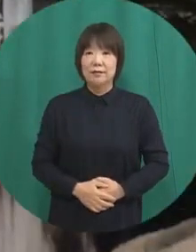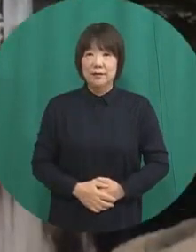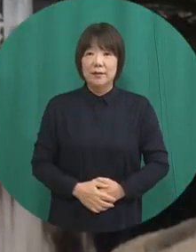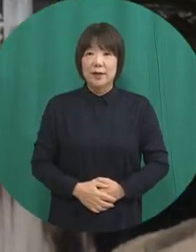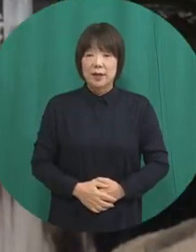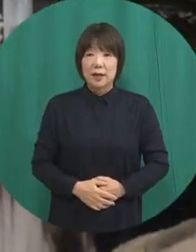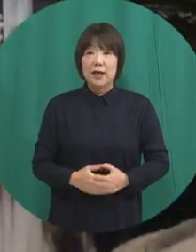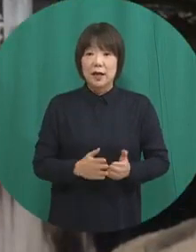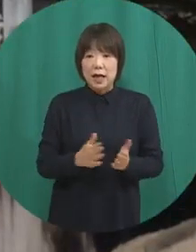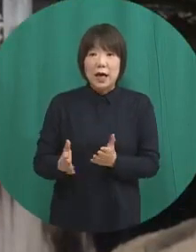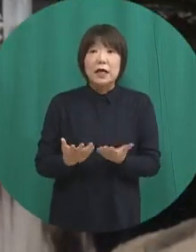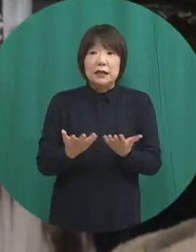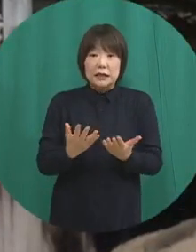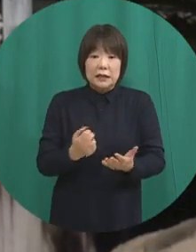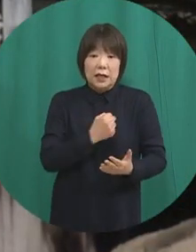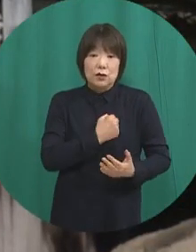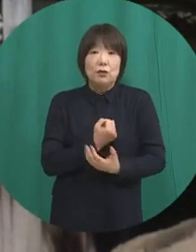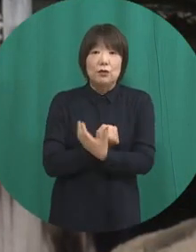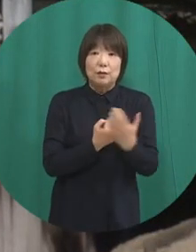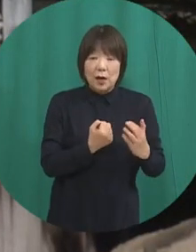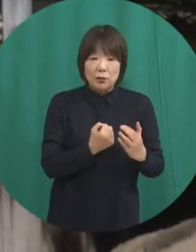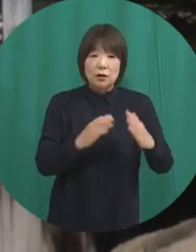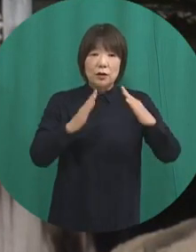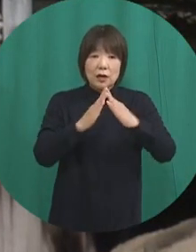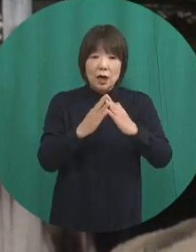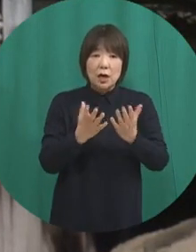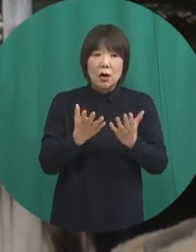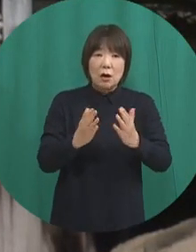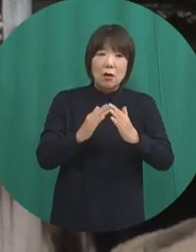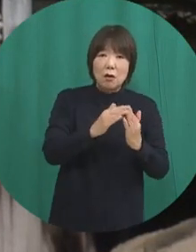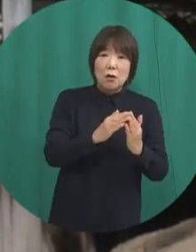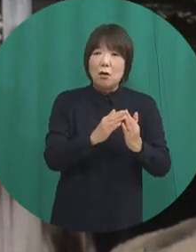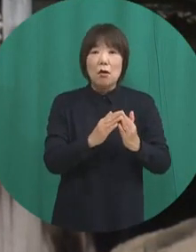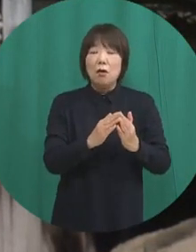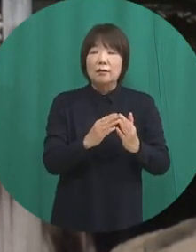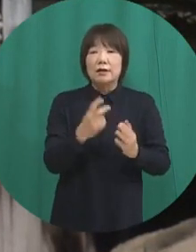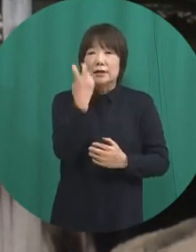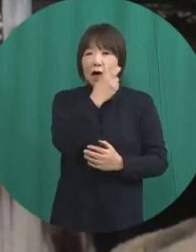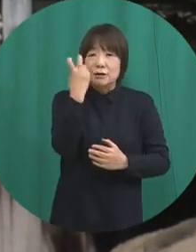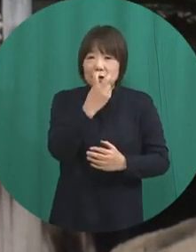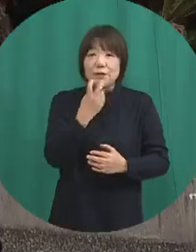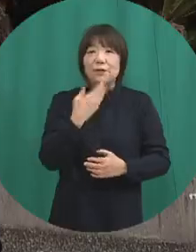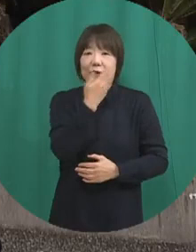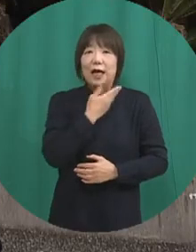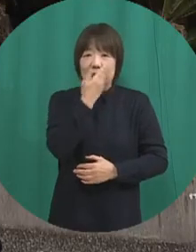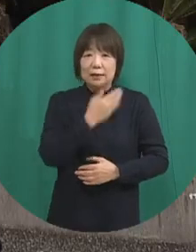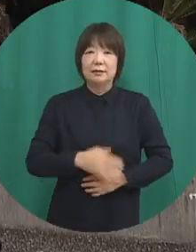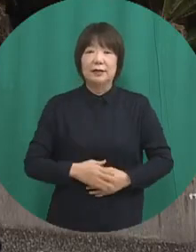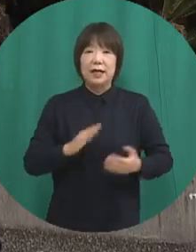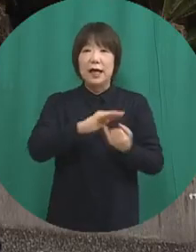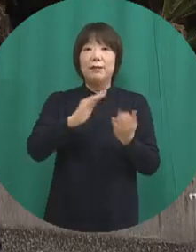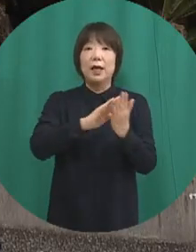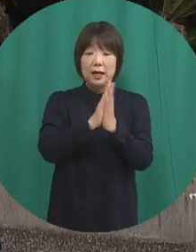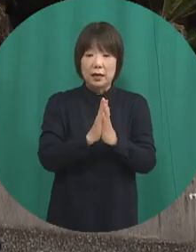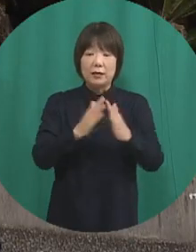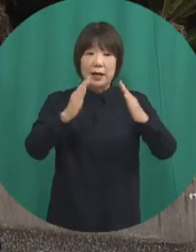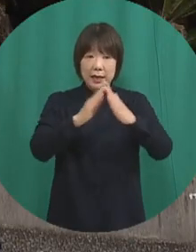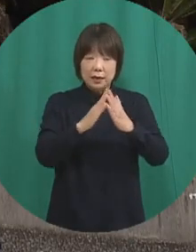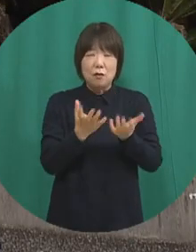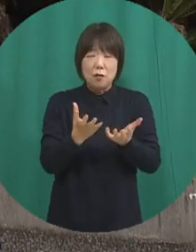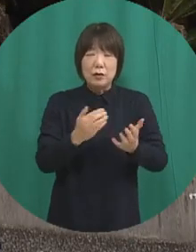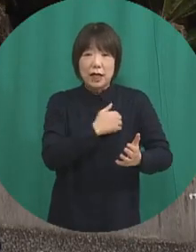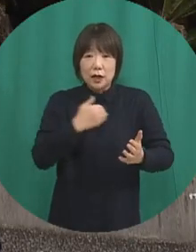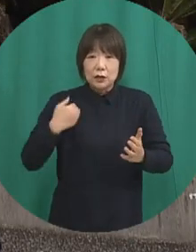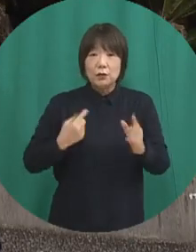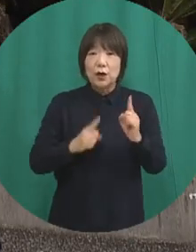さて、地震から命を守るにはご自宅の耐震性能のチェックも欠かせません。県では住宅の耐震改